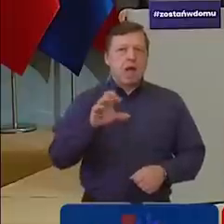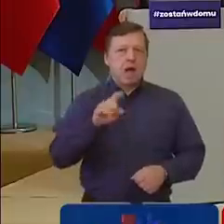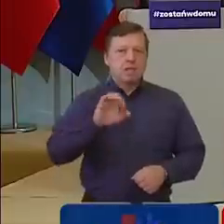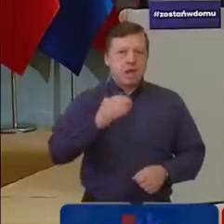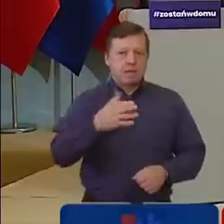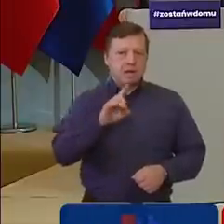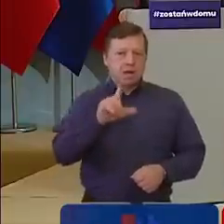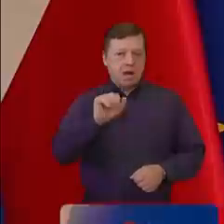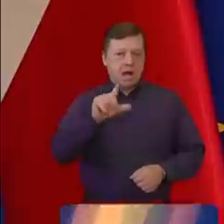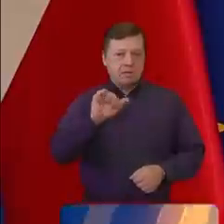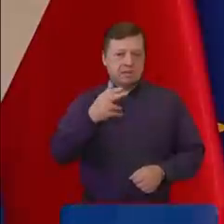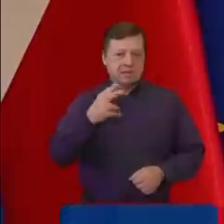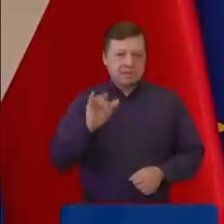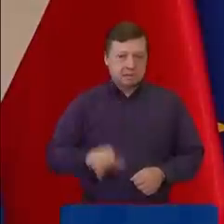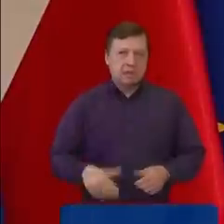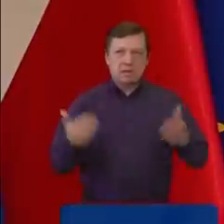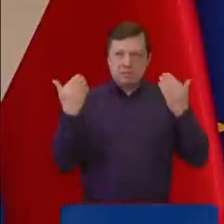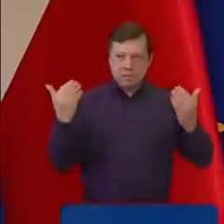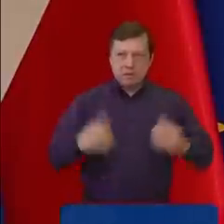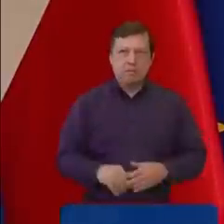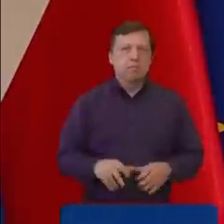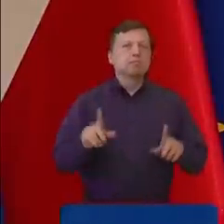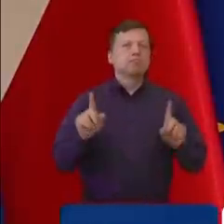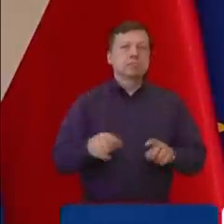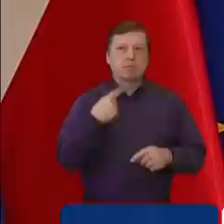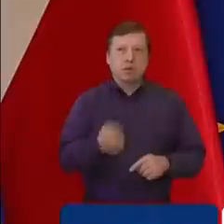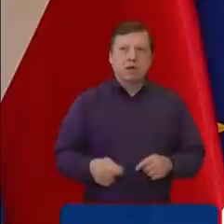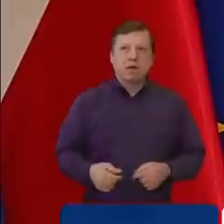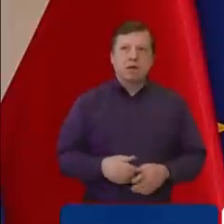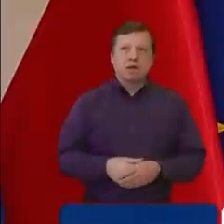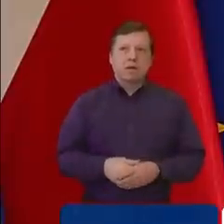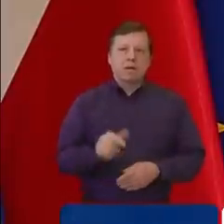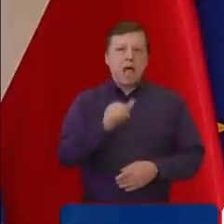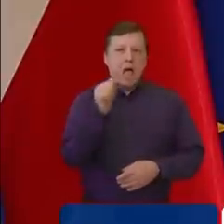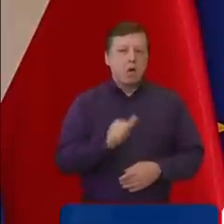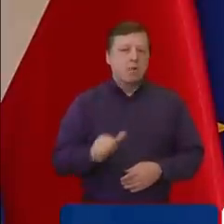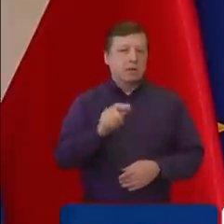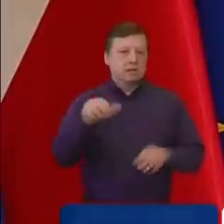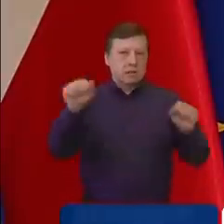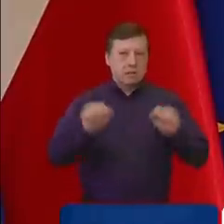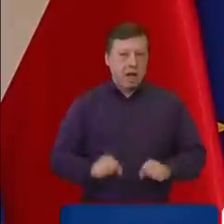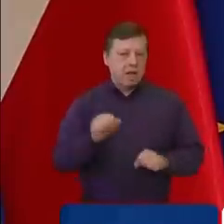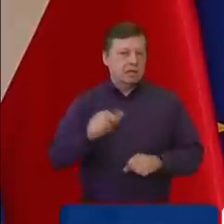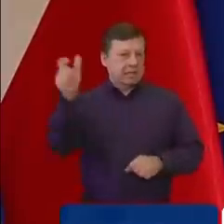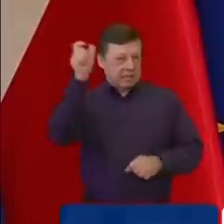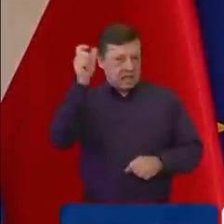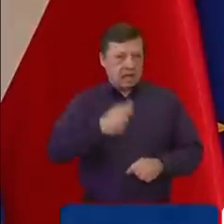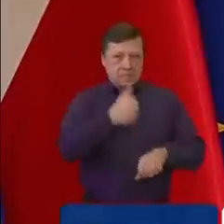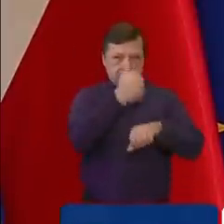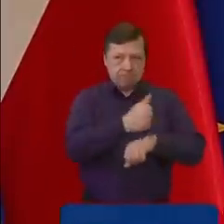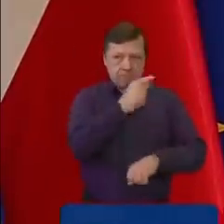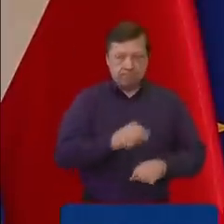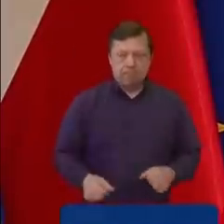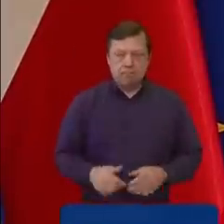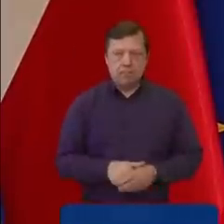chciałbym powiedzieć, co następuje. Prezes, były prezes Europejskiego Banku Centralnego Mario Draghi na